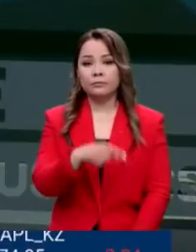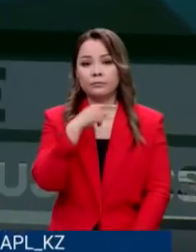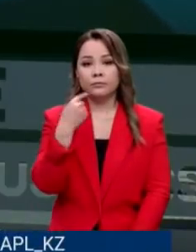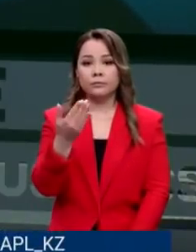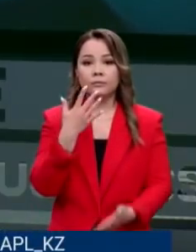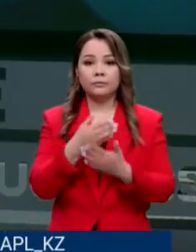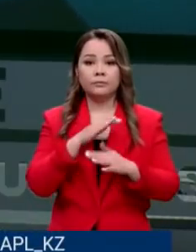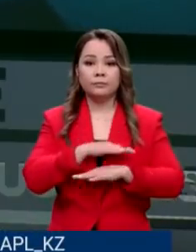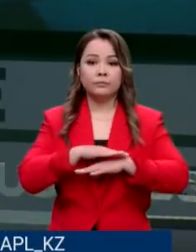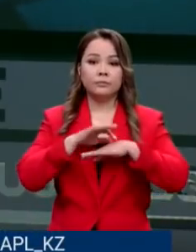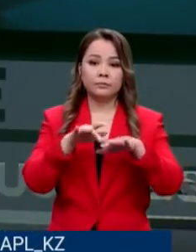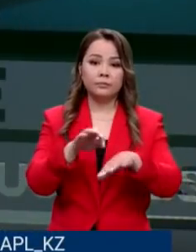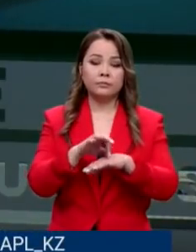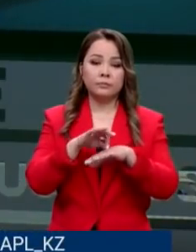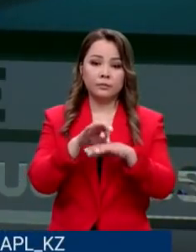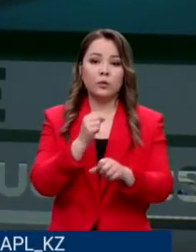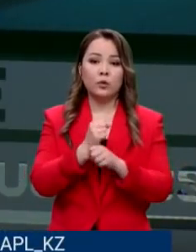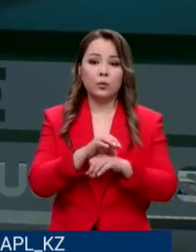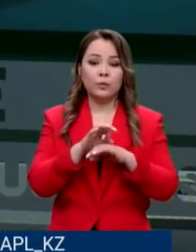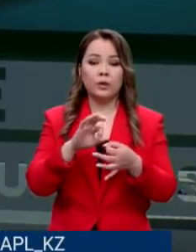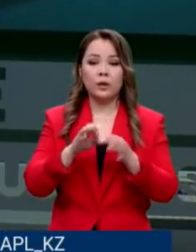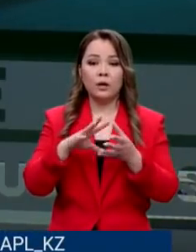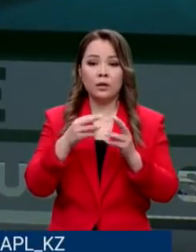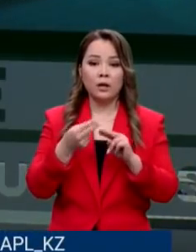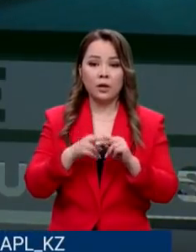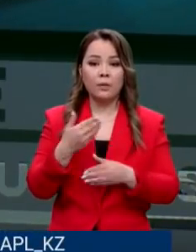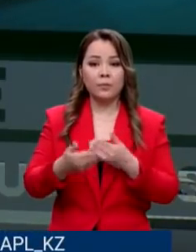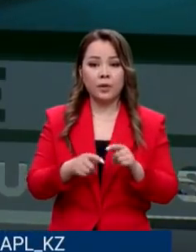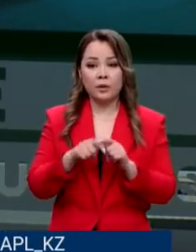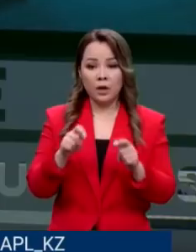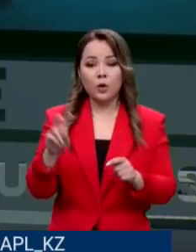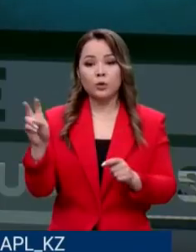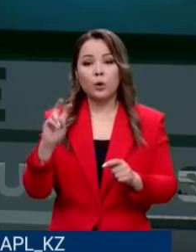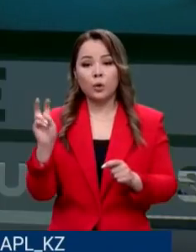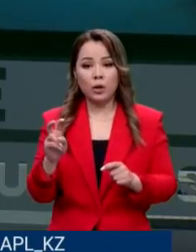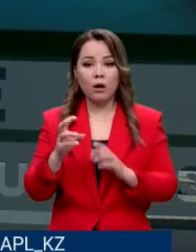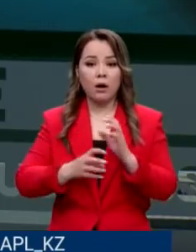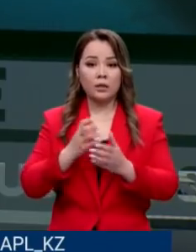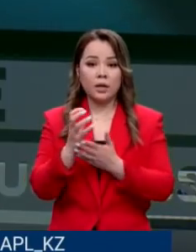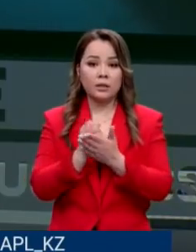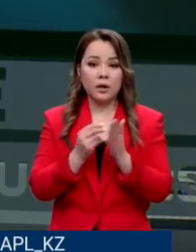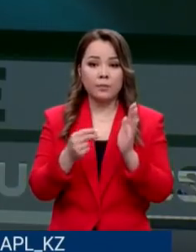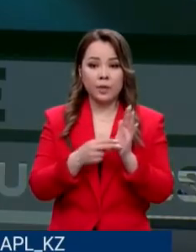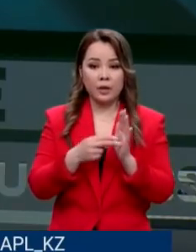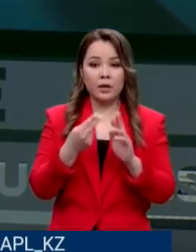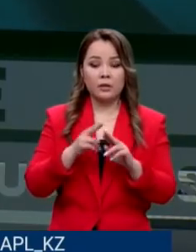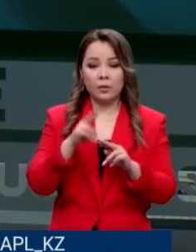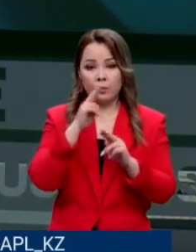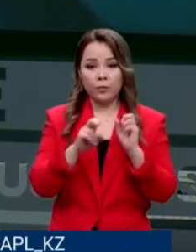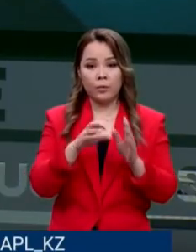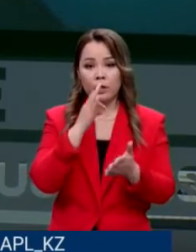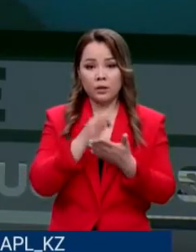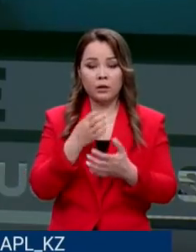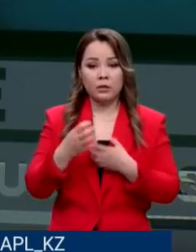Ресейдің бұл әрекеті дөң айбат көрсетуіме әлде нақты нәтиже беретін қадам ба? Ал доллар әлемдік резервтік валюта мәртебесінен айырылуы мүмкін